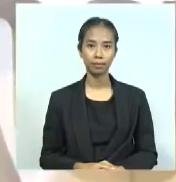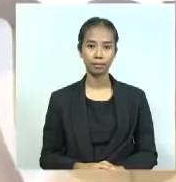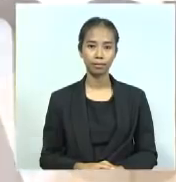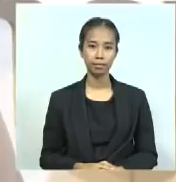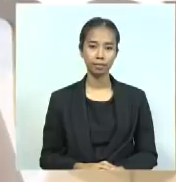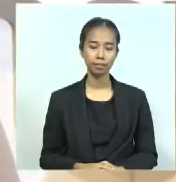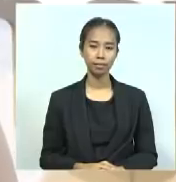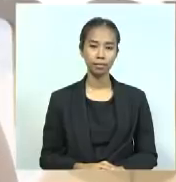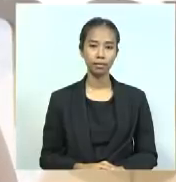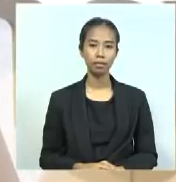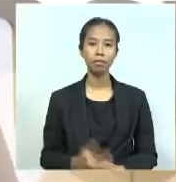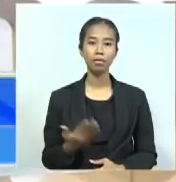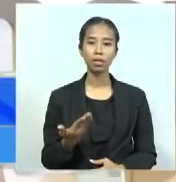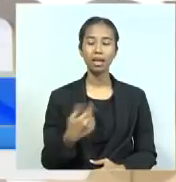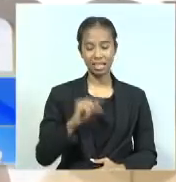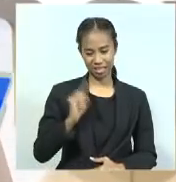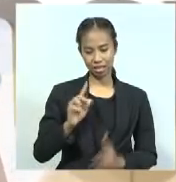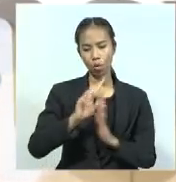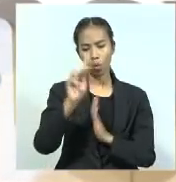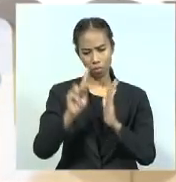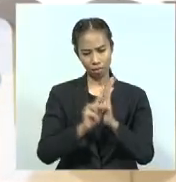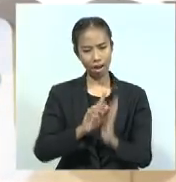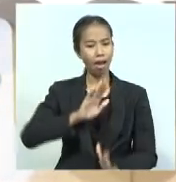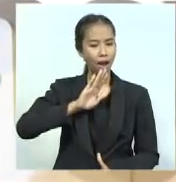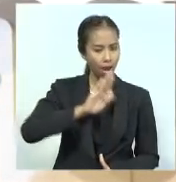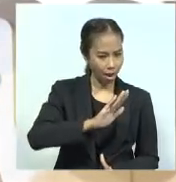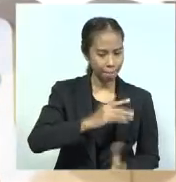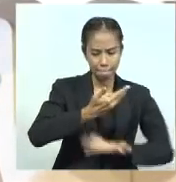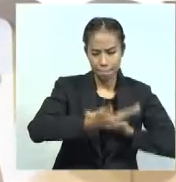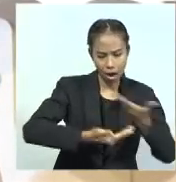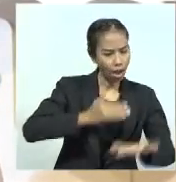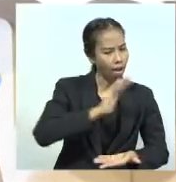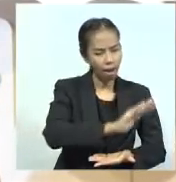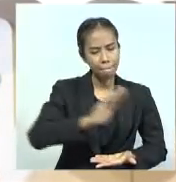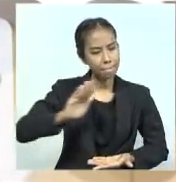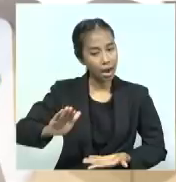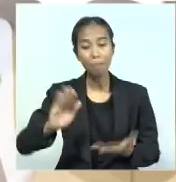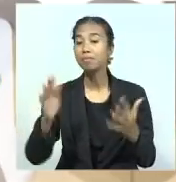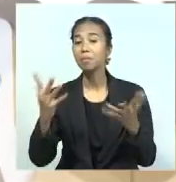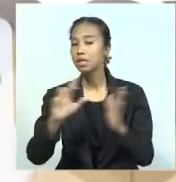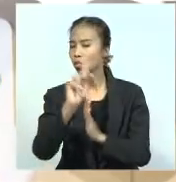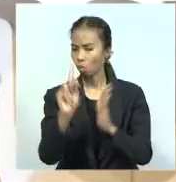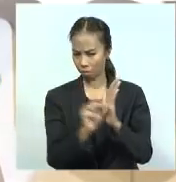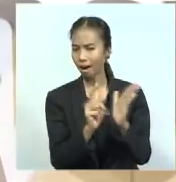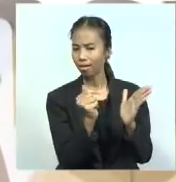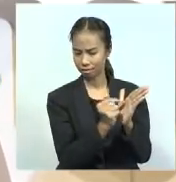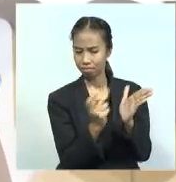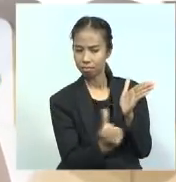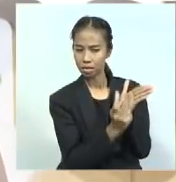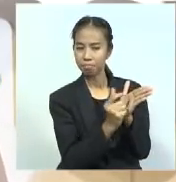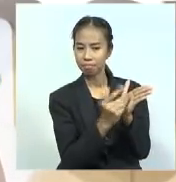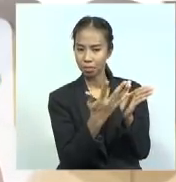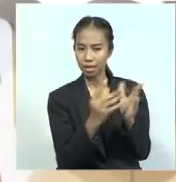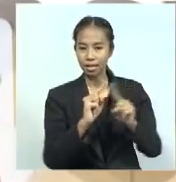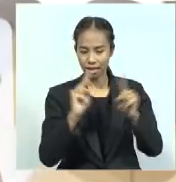กฎหมายนะครับก็ไม่มีใครห้ามใครว่าคนนั้นห้ามทำหรือไม่ห้ามทำนะครับแต่แค่กฎหมายนะแต่ว่าต้องดูส